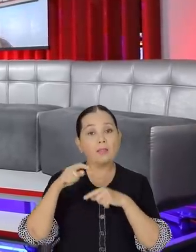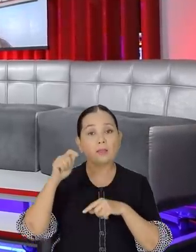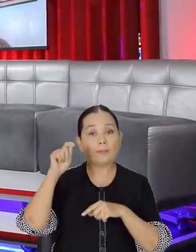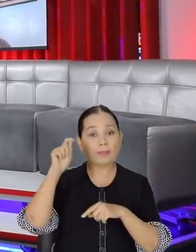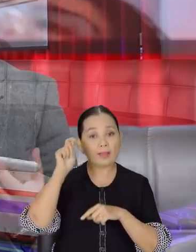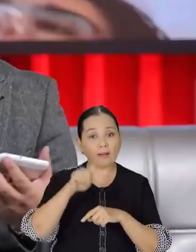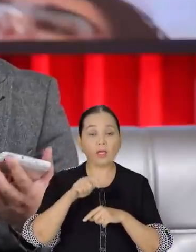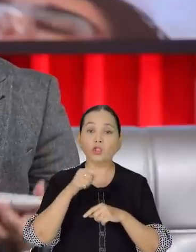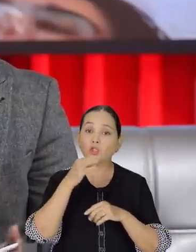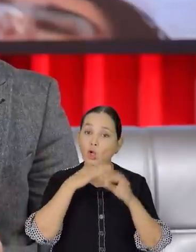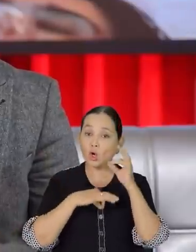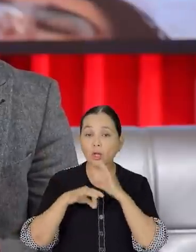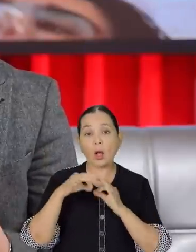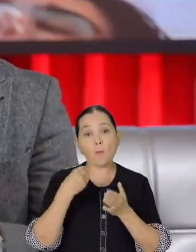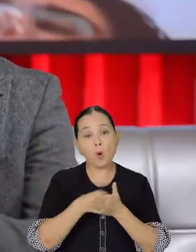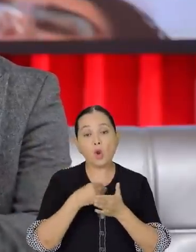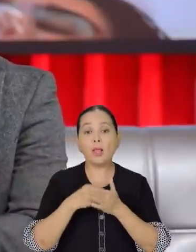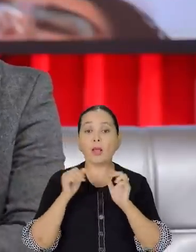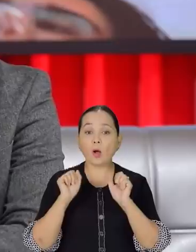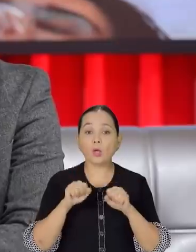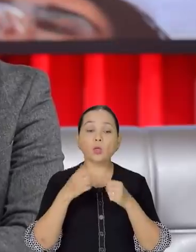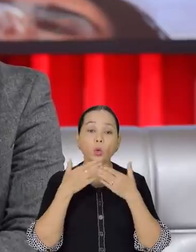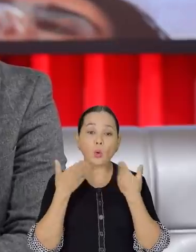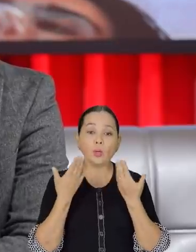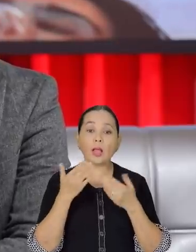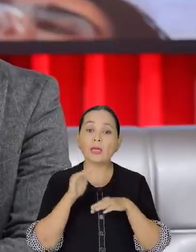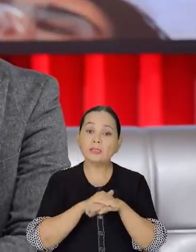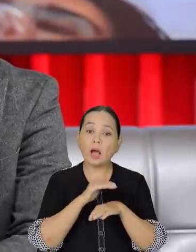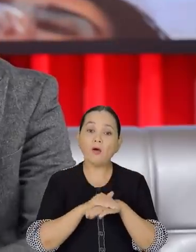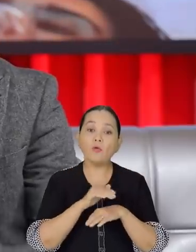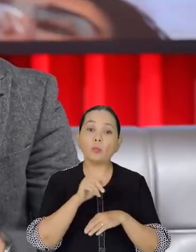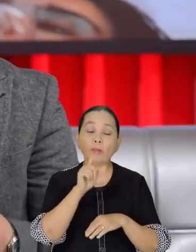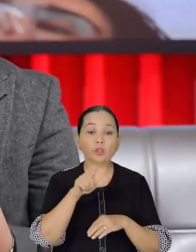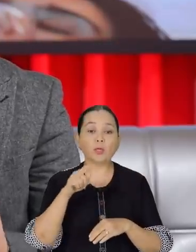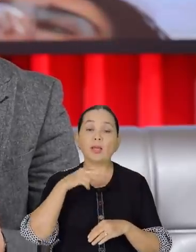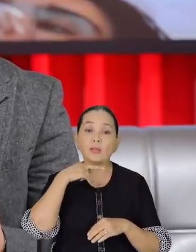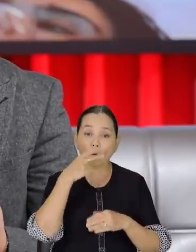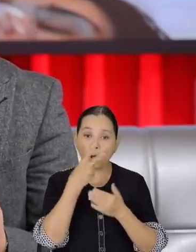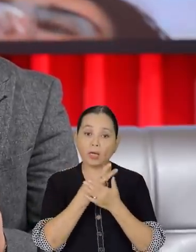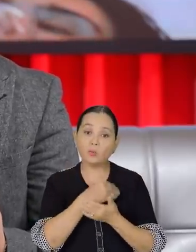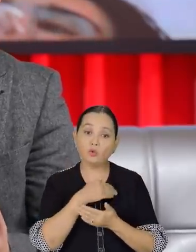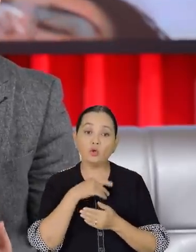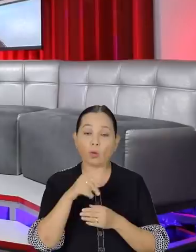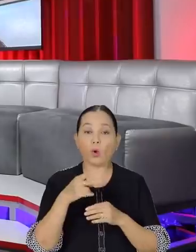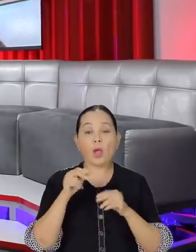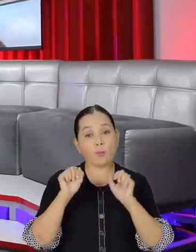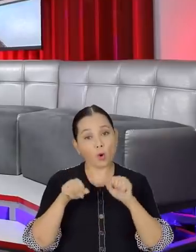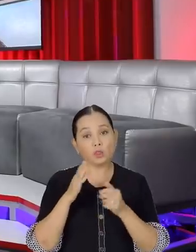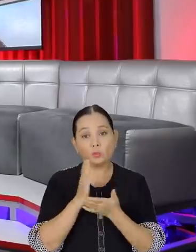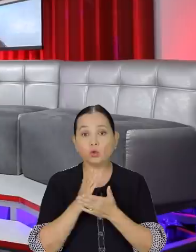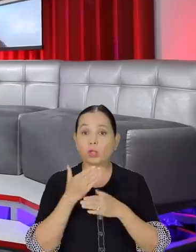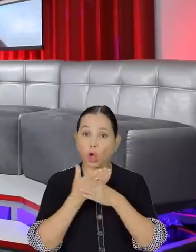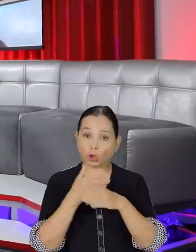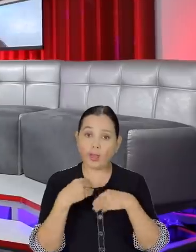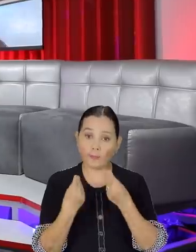dori-darmon uchun endi moliyaviy imkoniyat yo'q. Saxovat beshlar e'tiborini qaratmoqchimiz bu lavhaga. Imkoningiz bo'lsa yordam